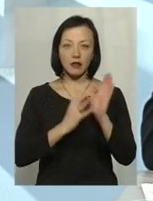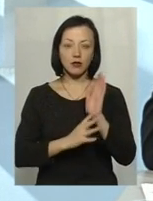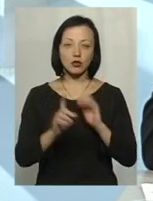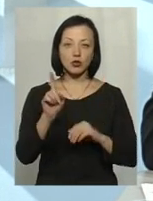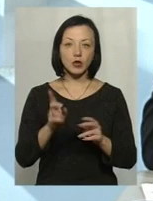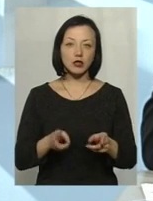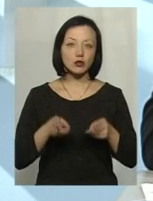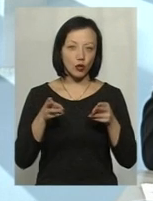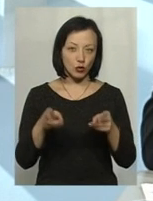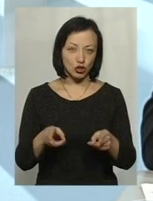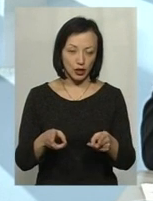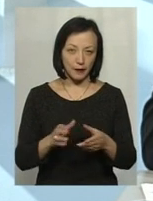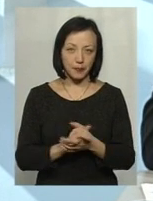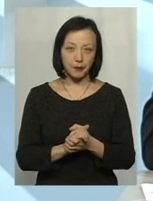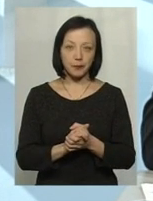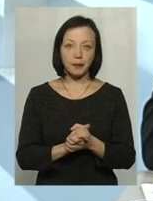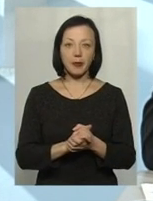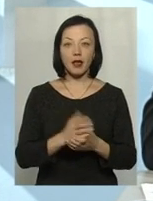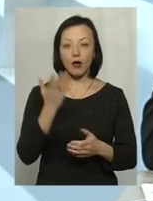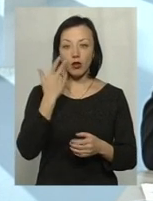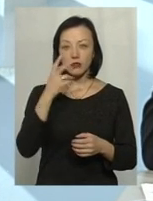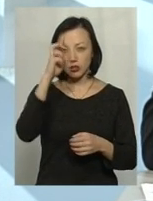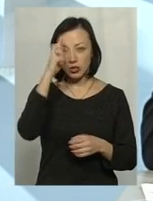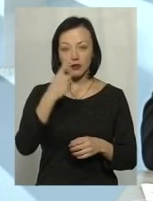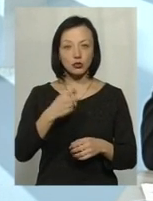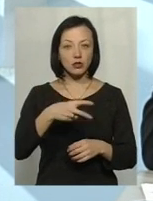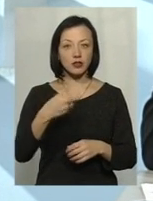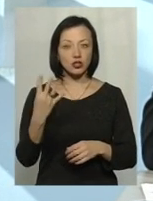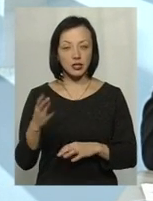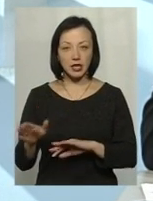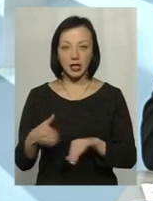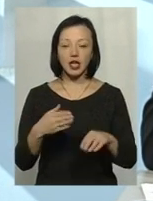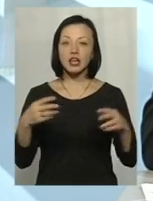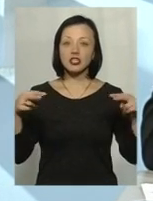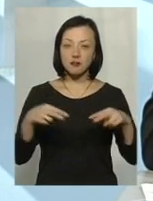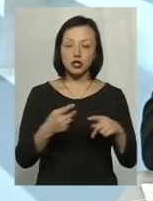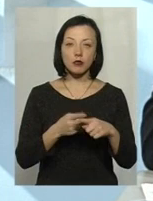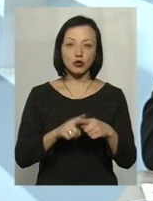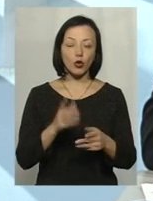91 злочин при державному 124. Свідченням цього є також